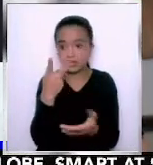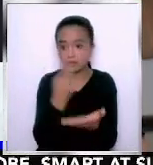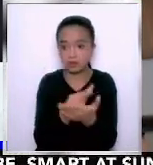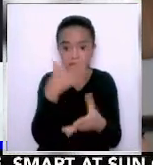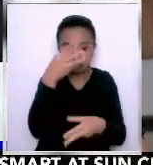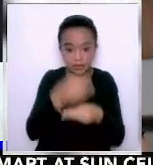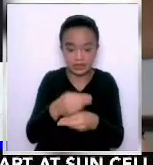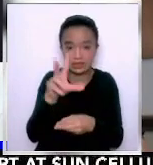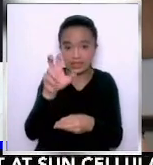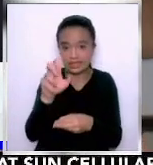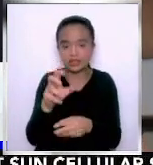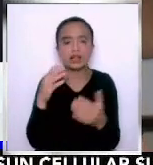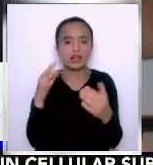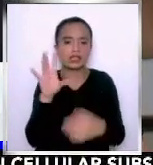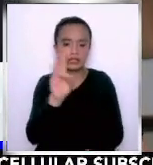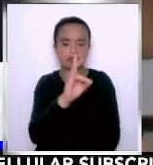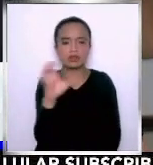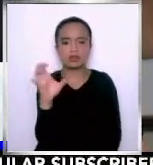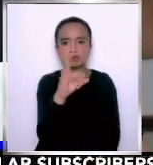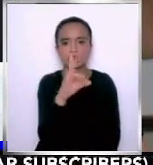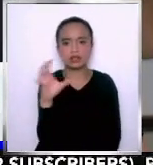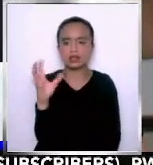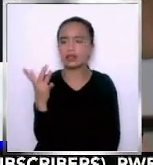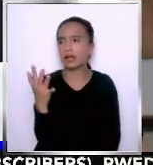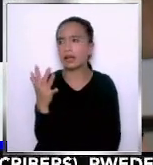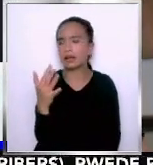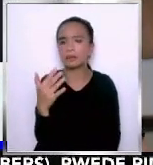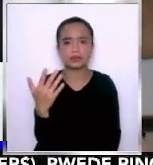700 na mauwi nila.